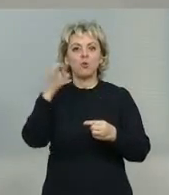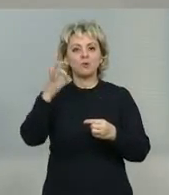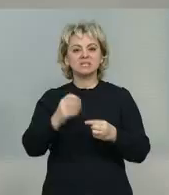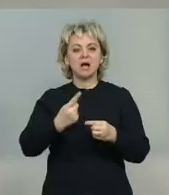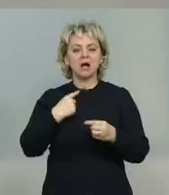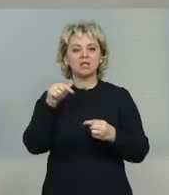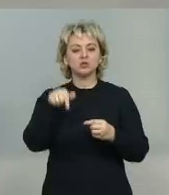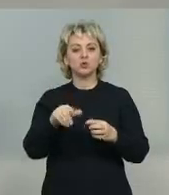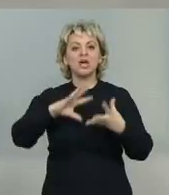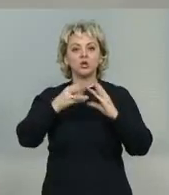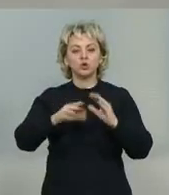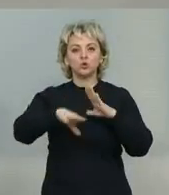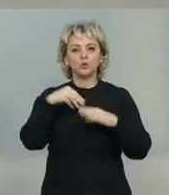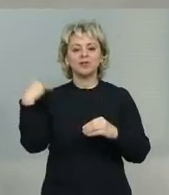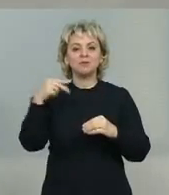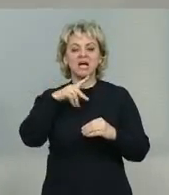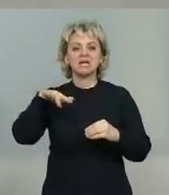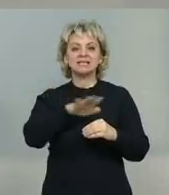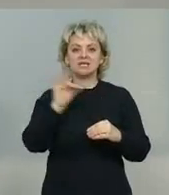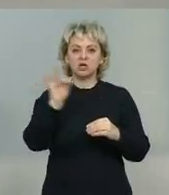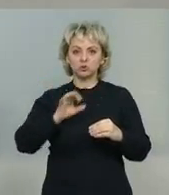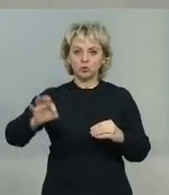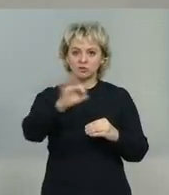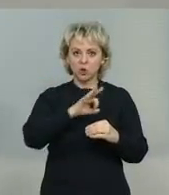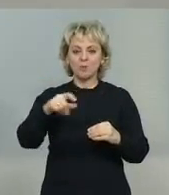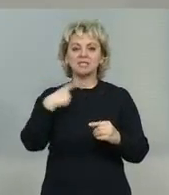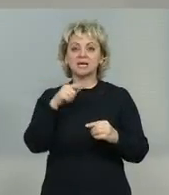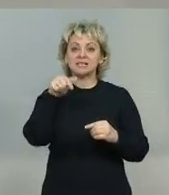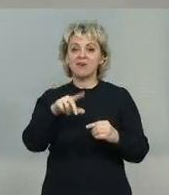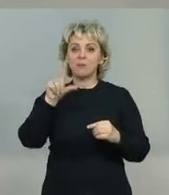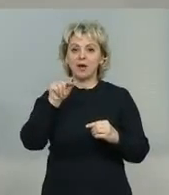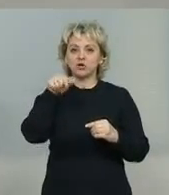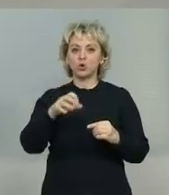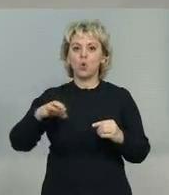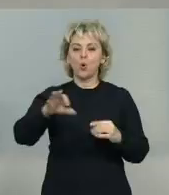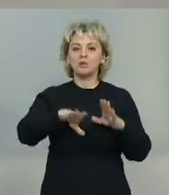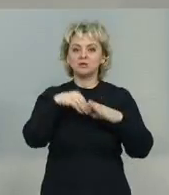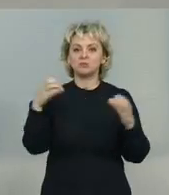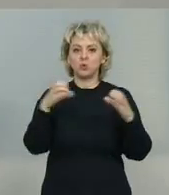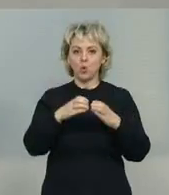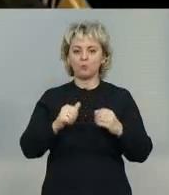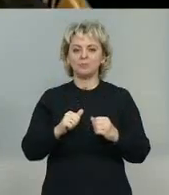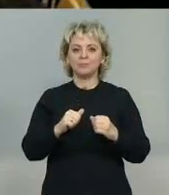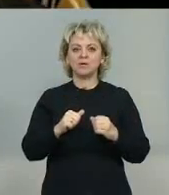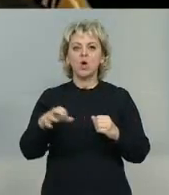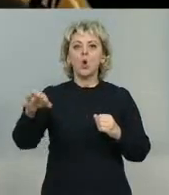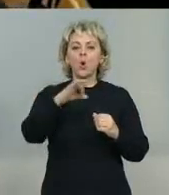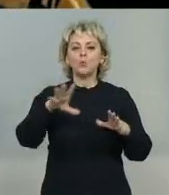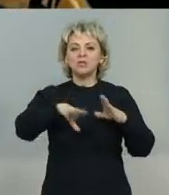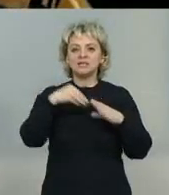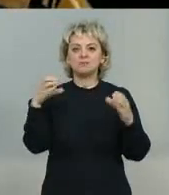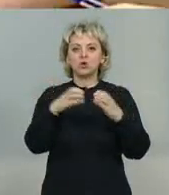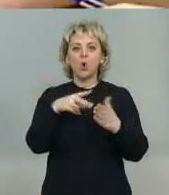1% голосов. Итоги выборов президента России по Ростовской области озвучил в понедельник облсберком.